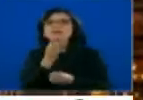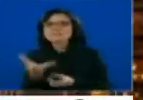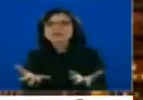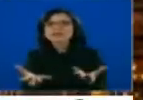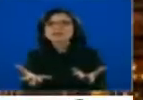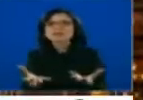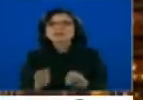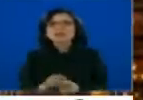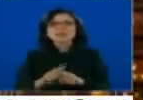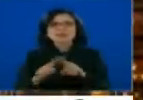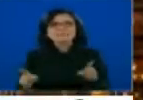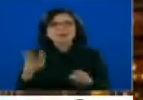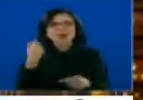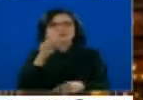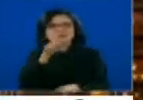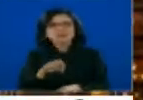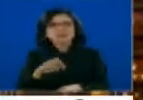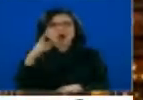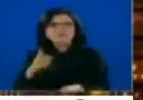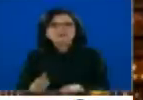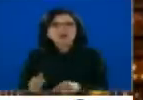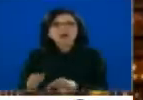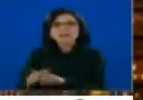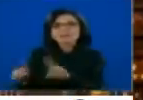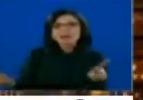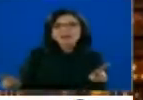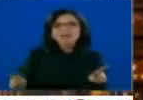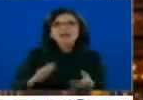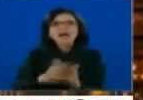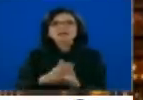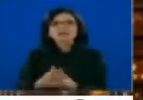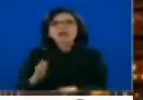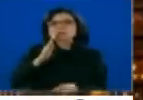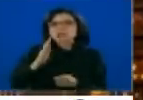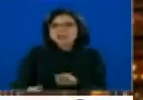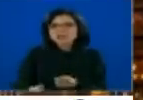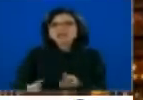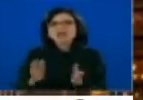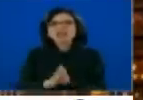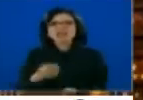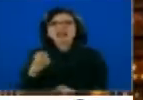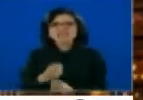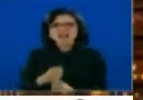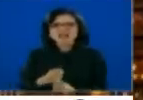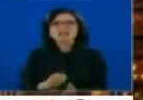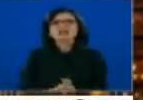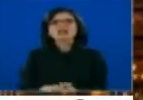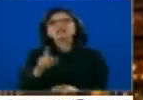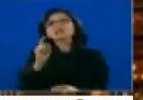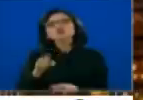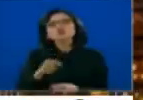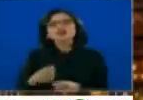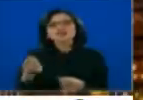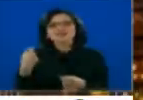tentunya harus bisa dibedakan antara tegas dengan kasar dan di sinilah yang ingin menjadi